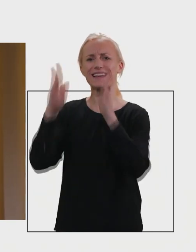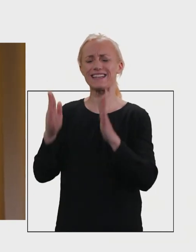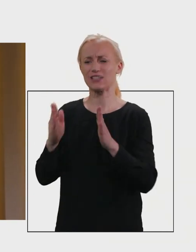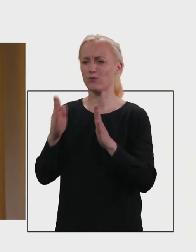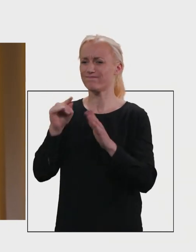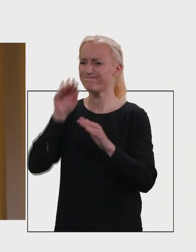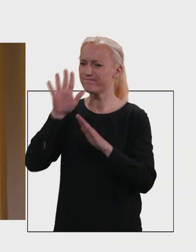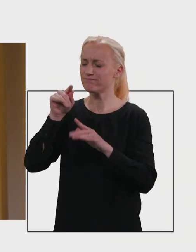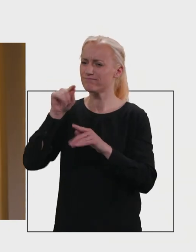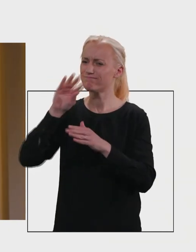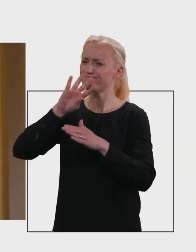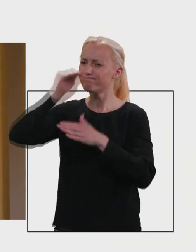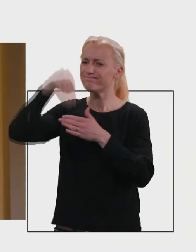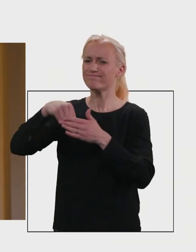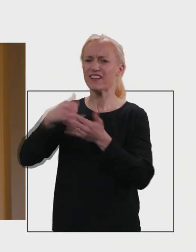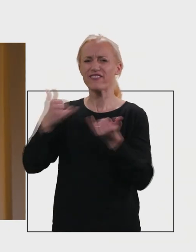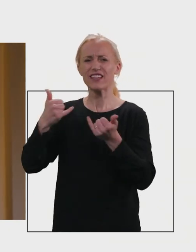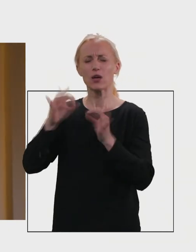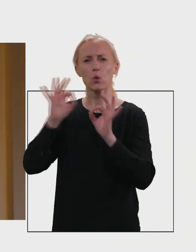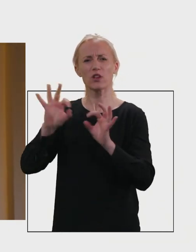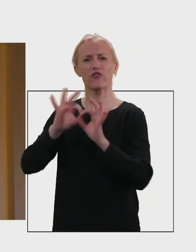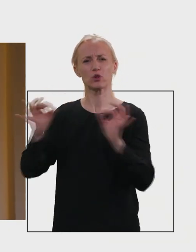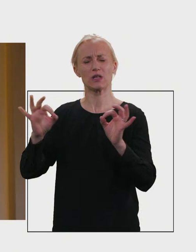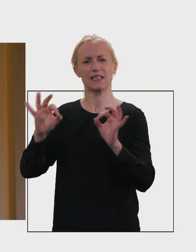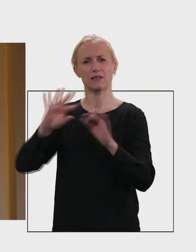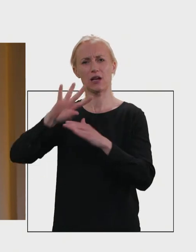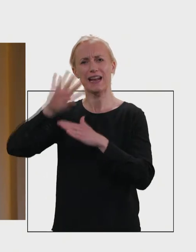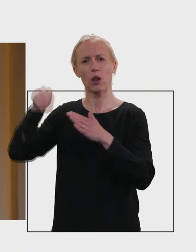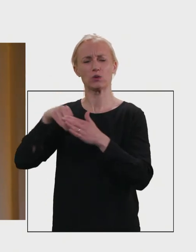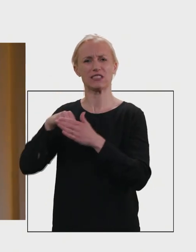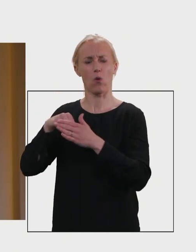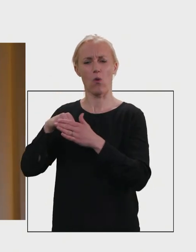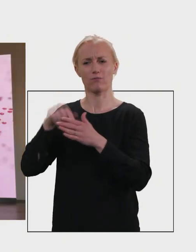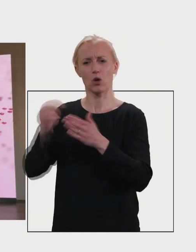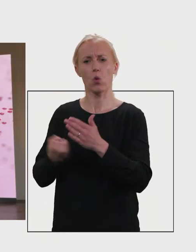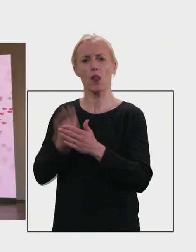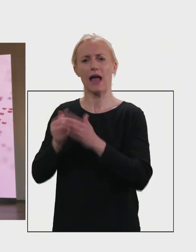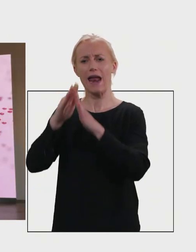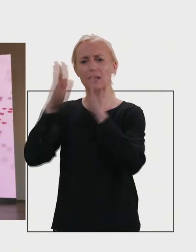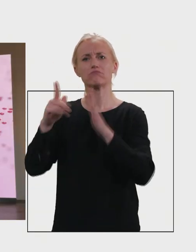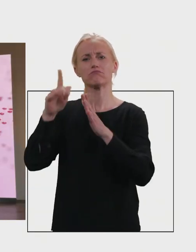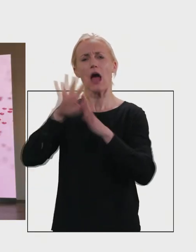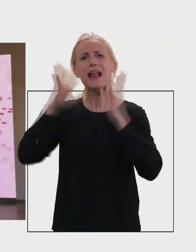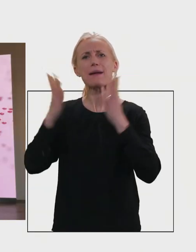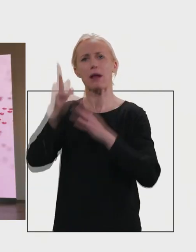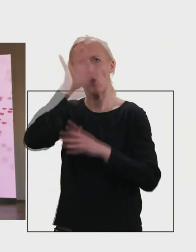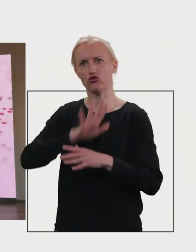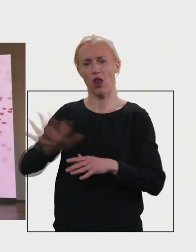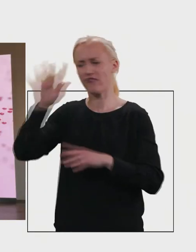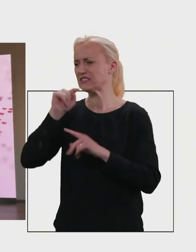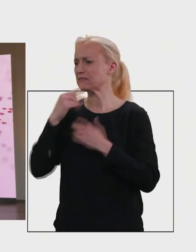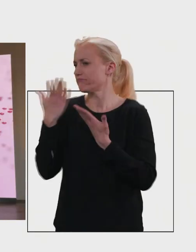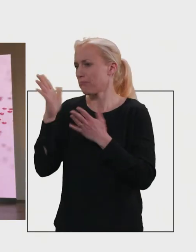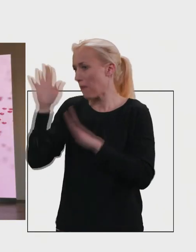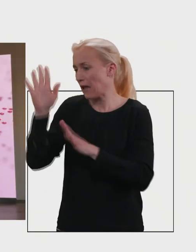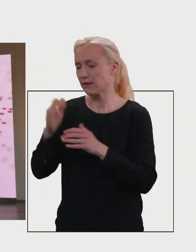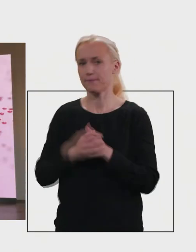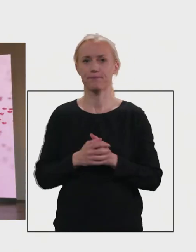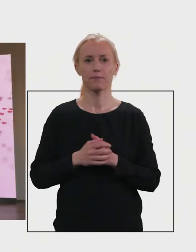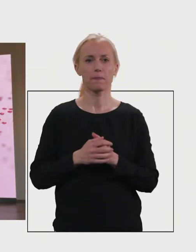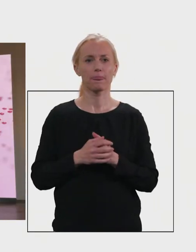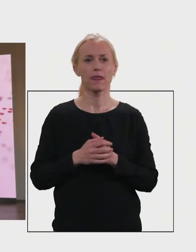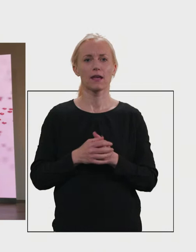die Inklusion da? Und wir reden jetzt allgemein über die kulturellen Einrichtungen in Deutschland. Was würdest du sagen? Ich glaube, die bewegen